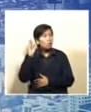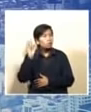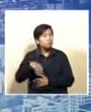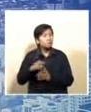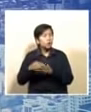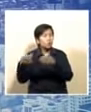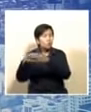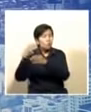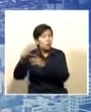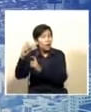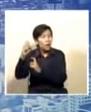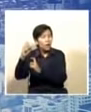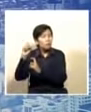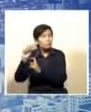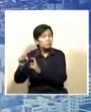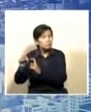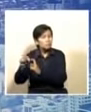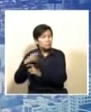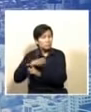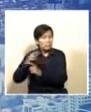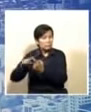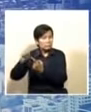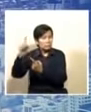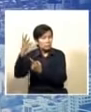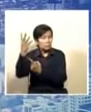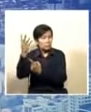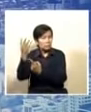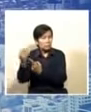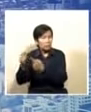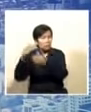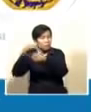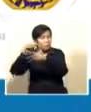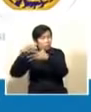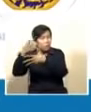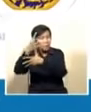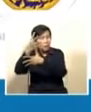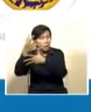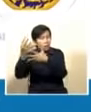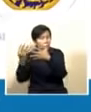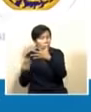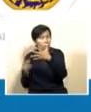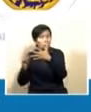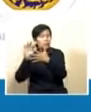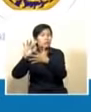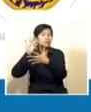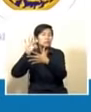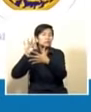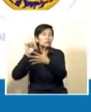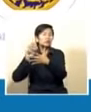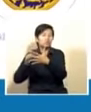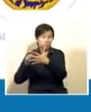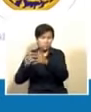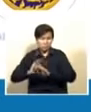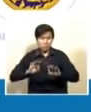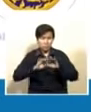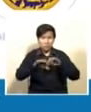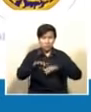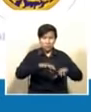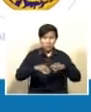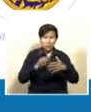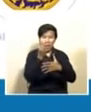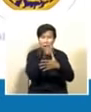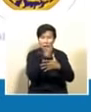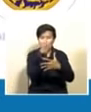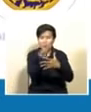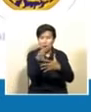สุดคืออยู่ที่บุคลากรทางการแพทย์และสถานพยาบาลนะครับซึ่งตรงนั้นจำเป็นจะต้องให้ความสำคัญ